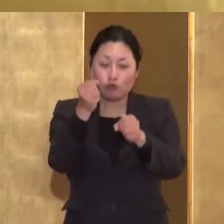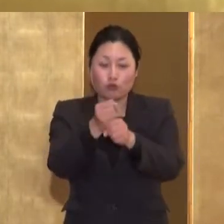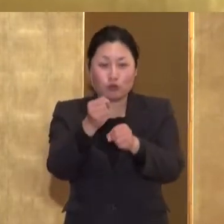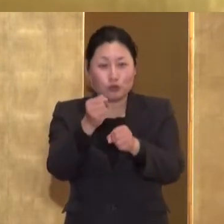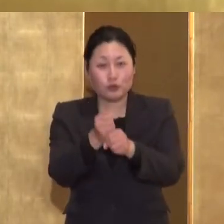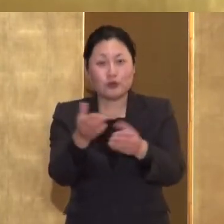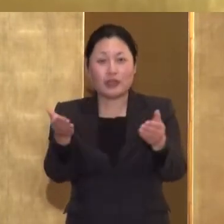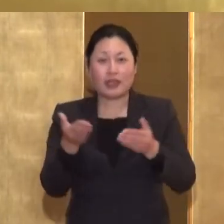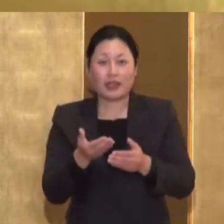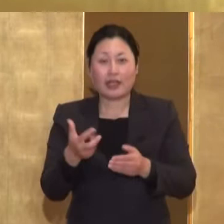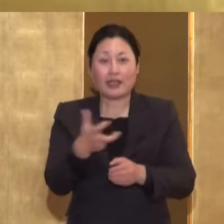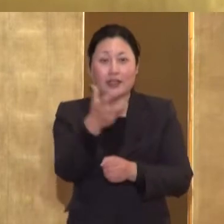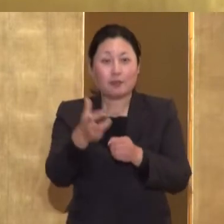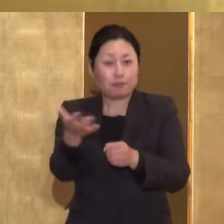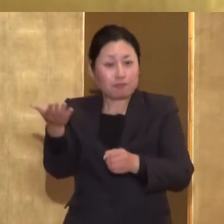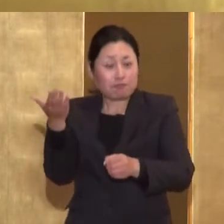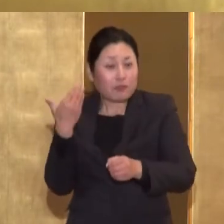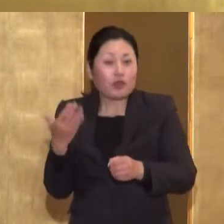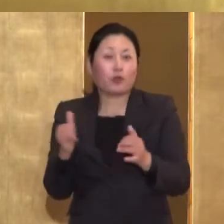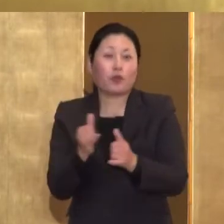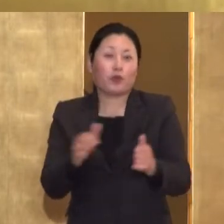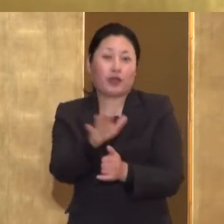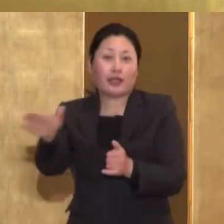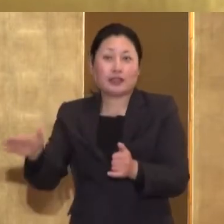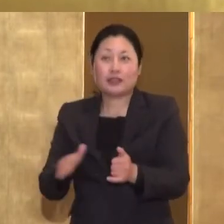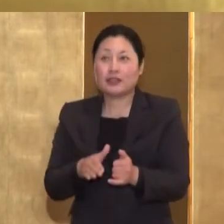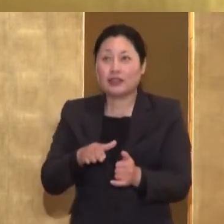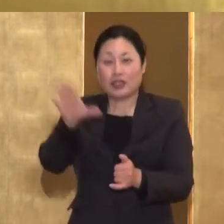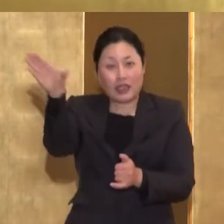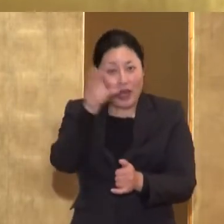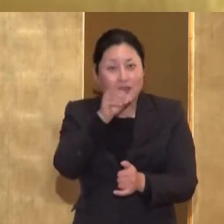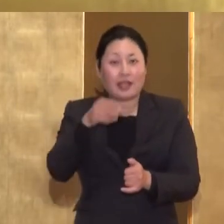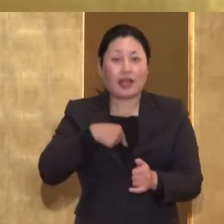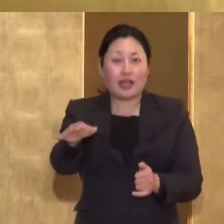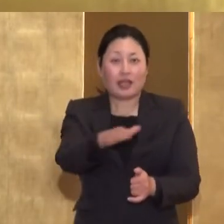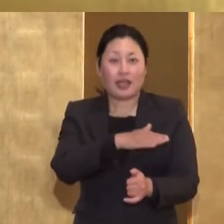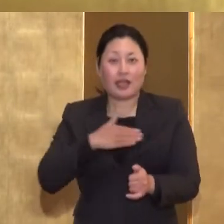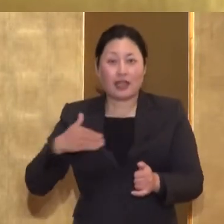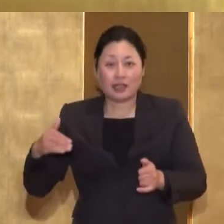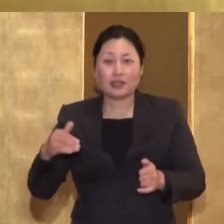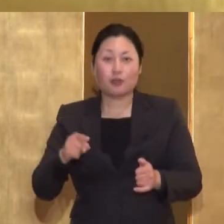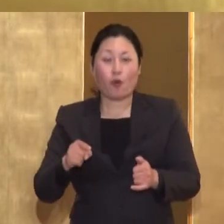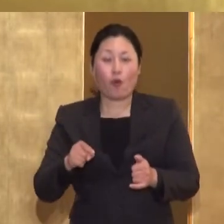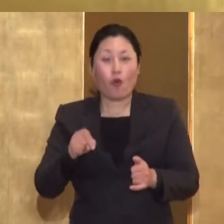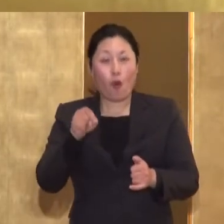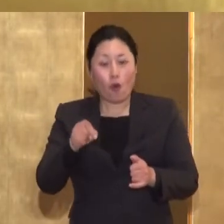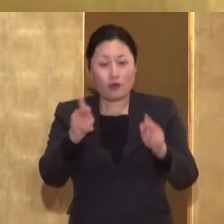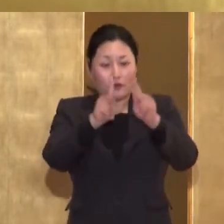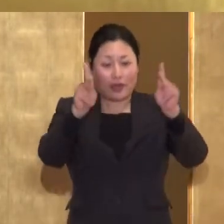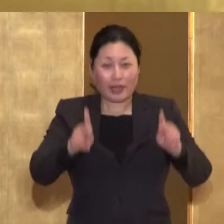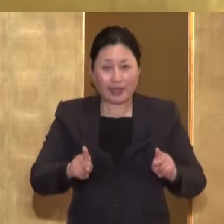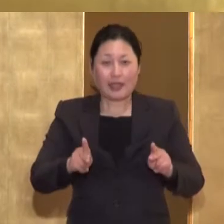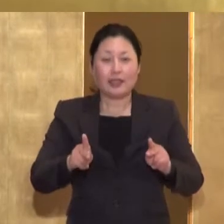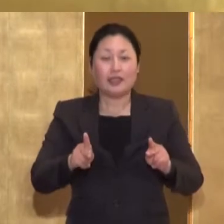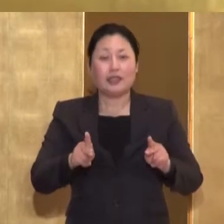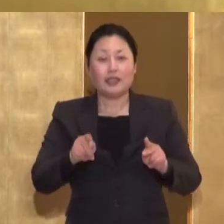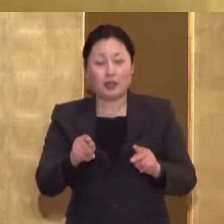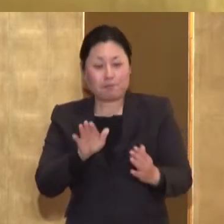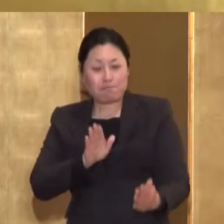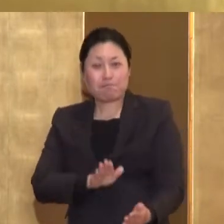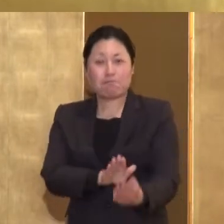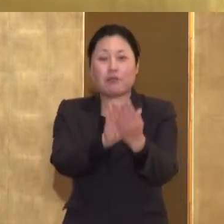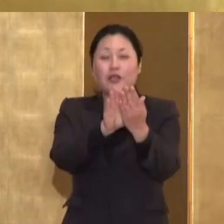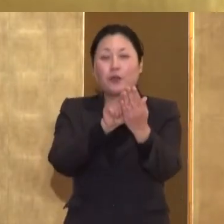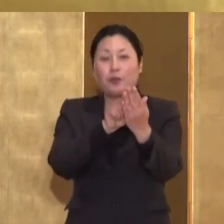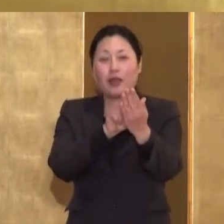前の先人たちに倣って今を生きる私たちもまた こうした課題に真正面